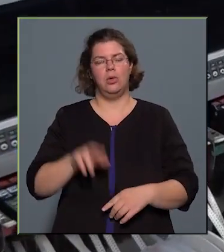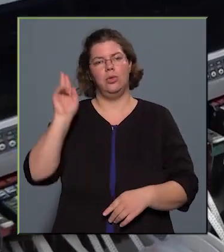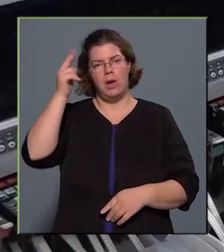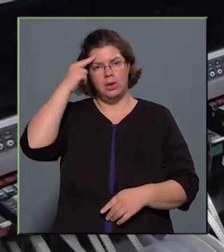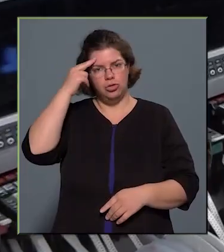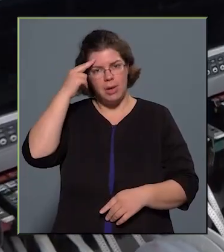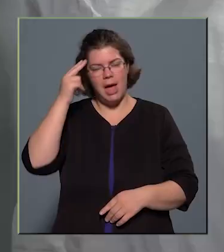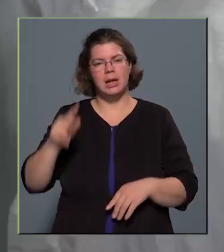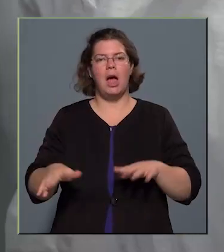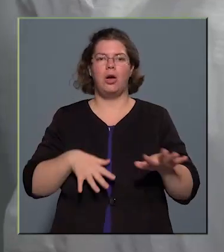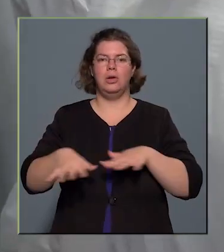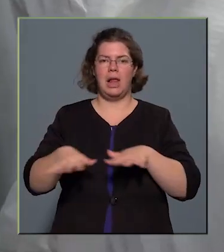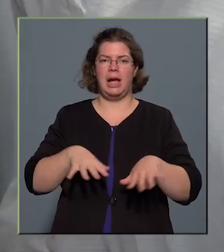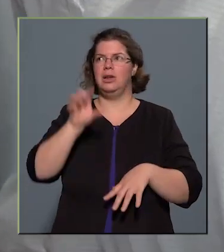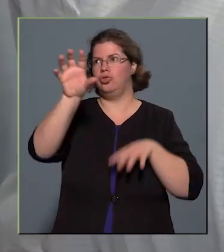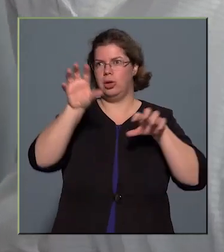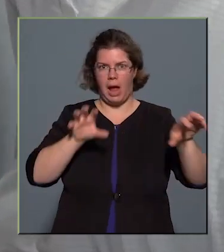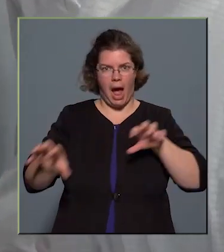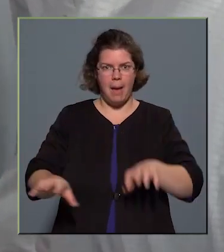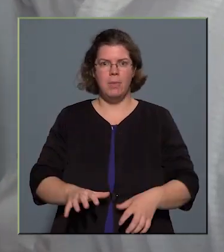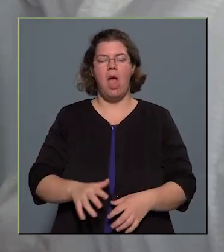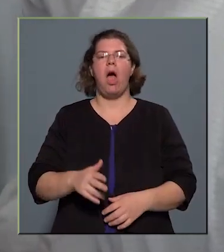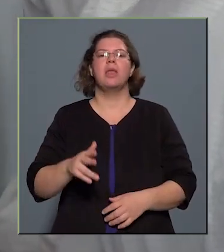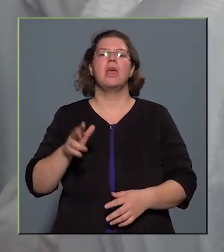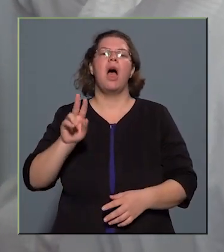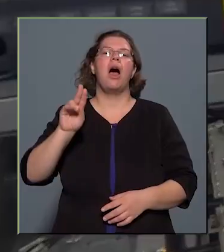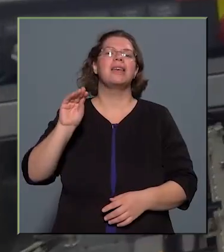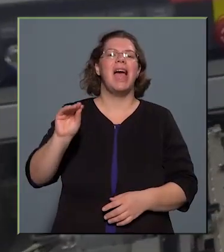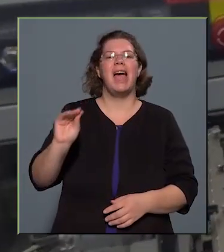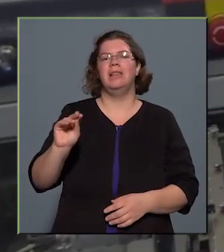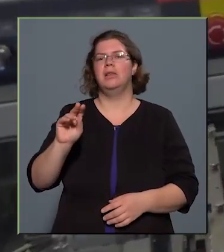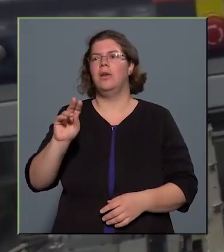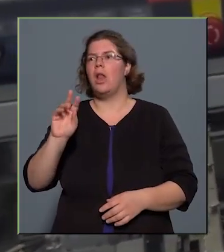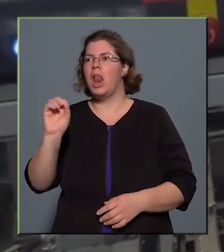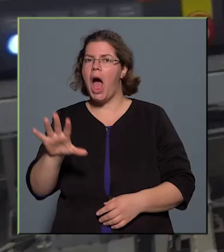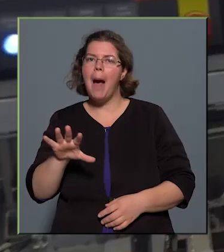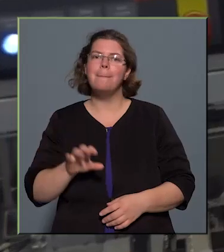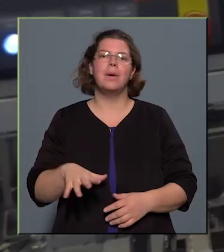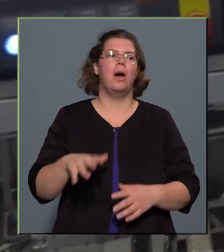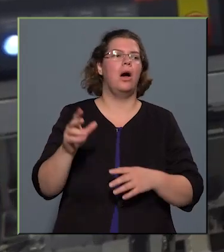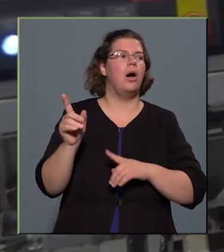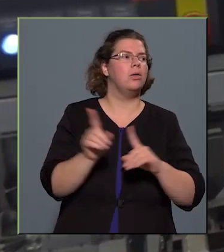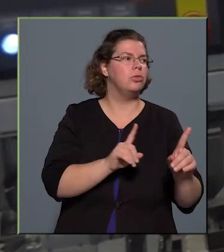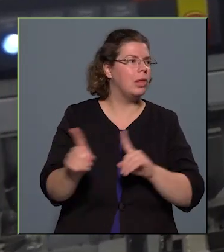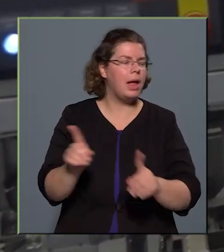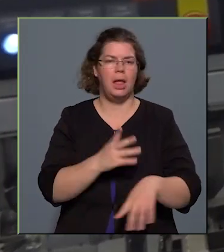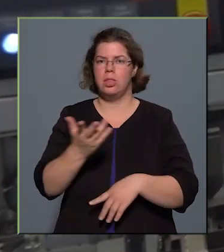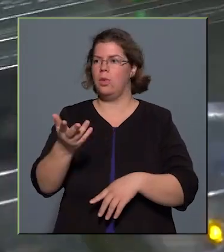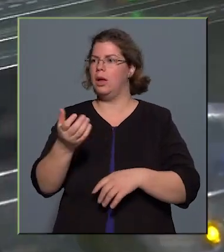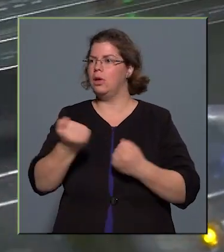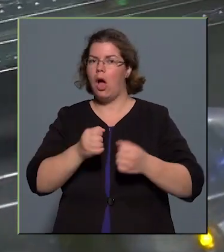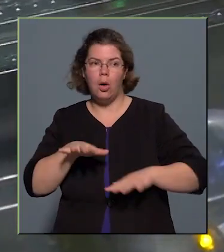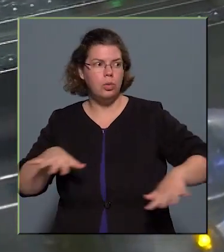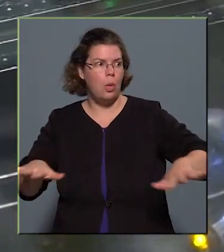a közlekedési táblákat, a jelzőlámpát, a gyalogosokat, a sávokat, a körülöttünk lévő autókat, tehát ennek a